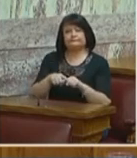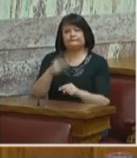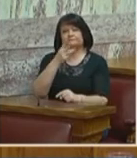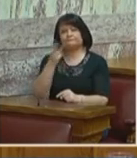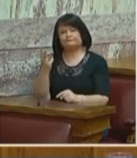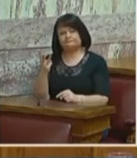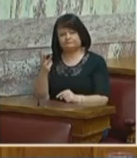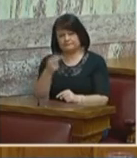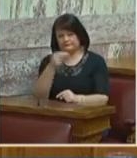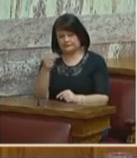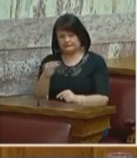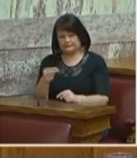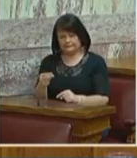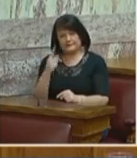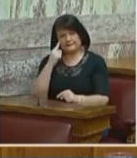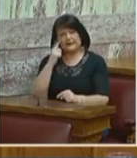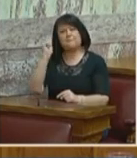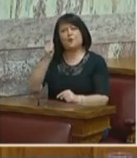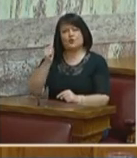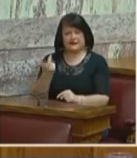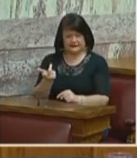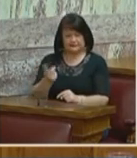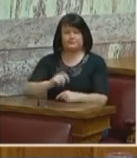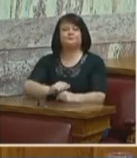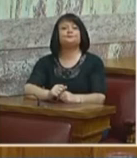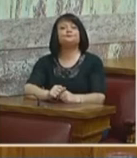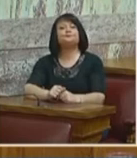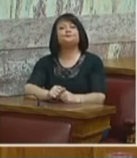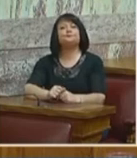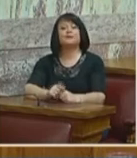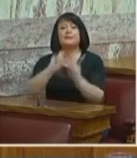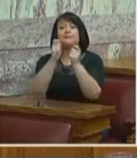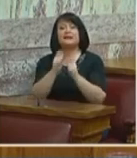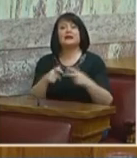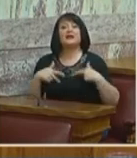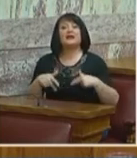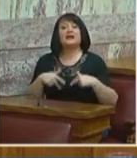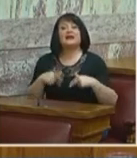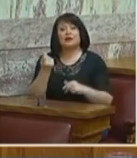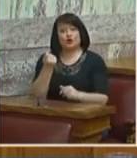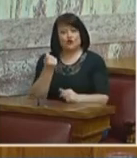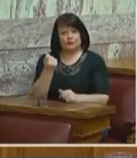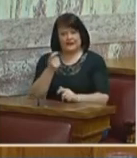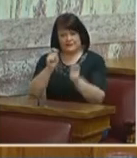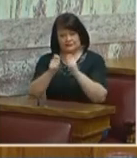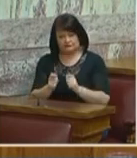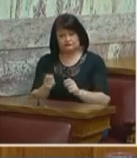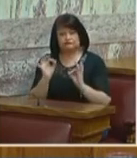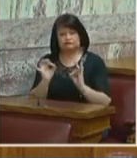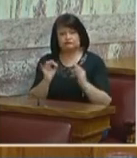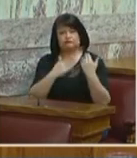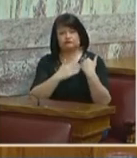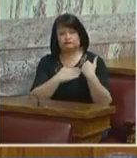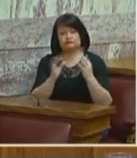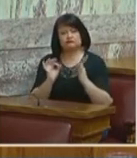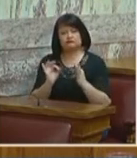χαρακτήρα αξιολογήσεις. Οι μεταρρυθμίσεις του κράτους και της οικονομίας, η σύνεση και η υπευθυνότητα αποτελούν